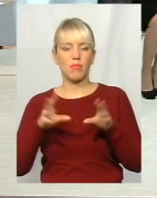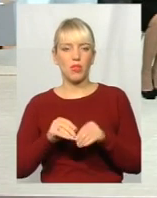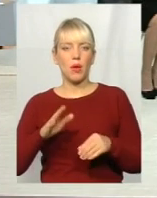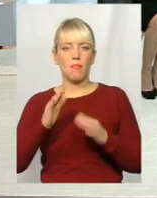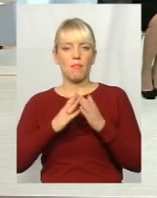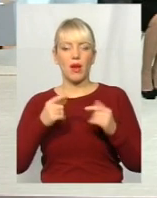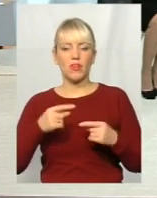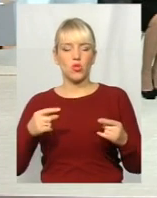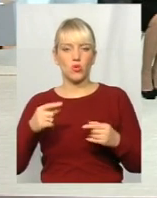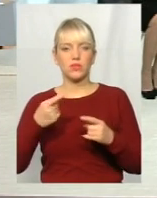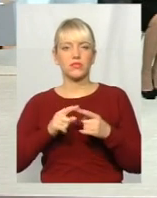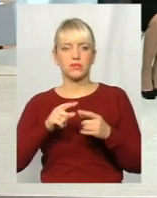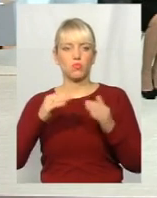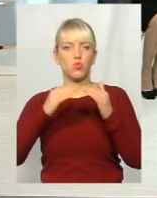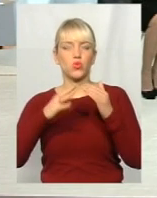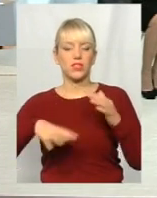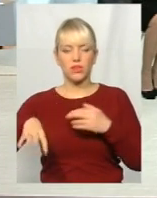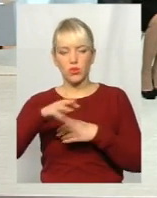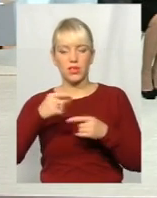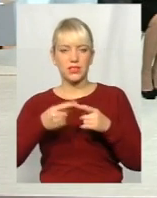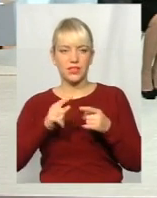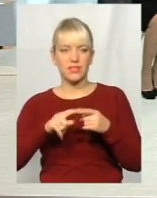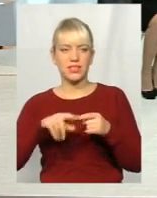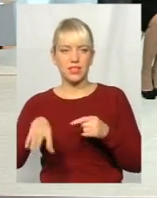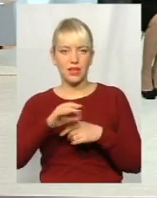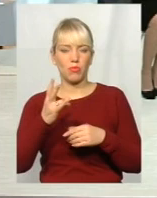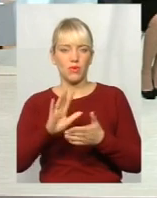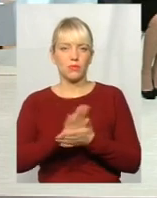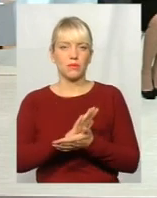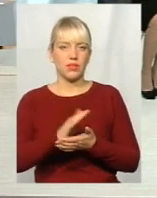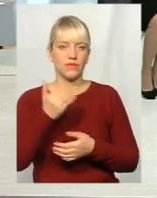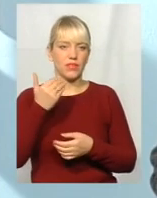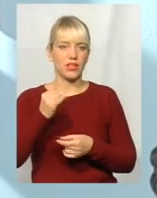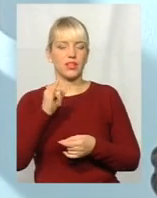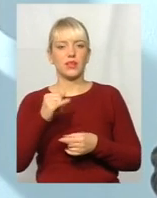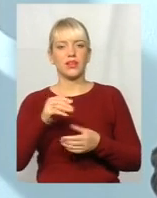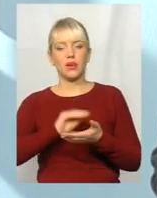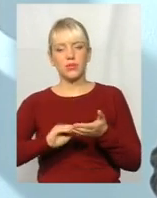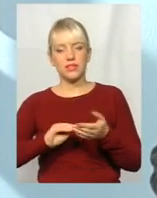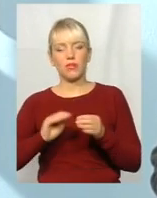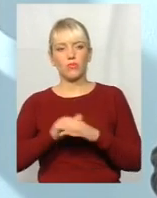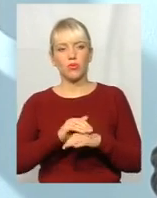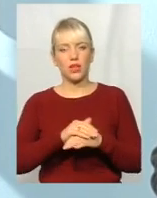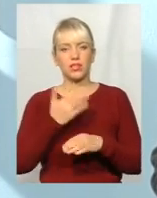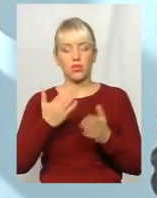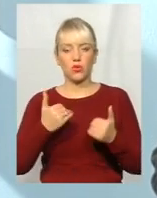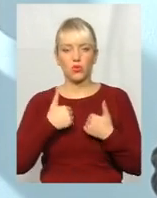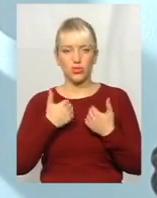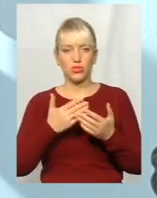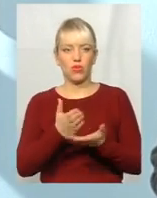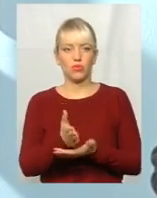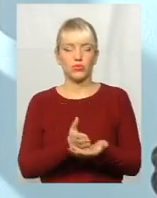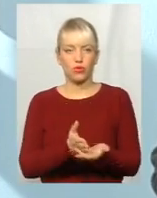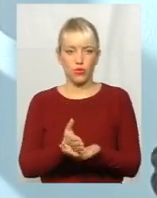здійснювати оце обслуговування цього спільного неподільного майна. І написав, що, будь ласка, в цьому законі хочете